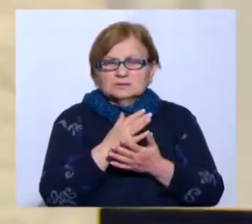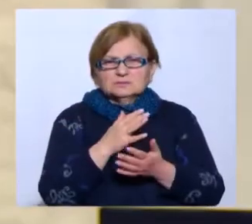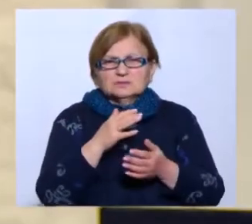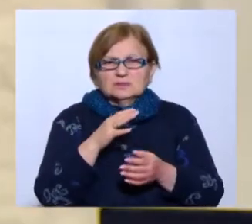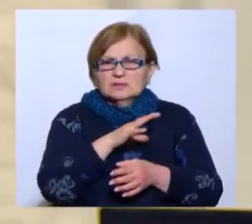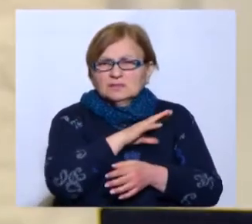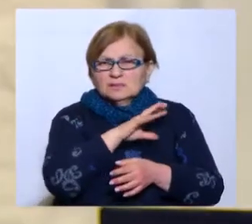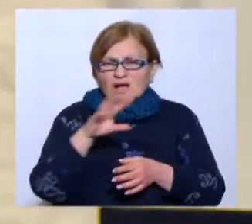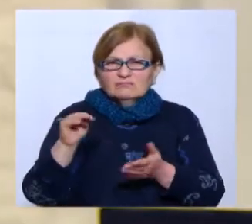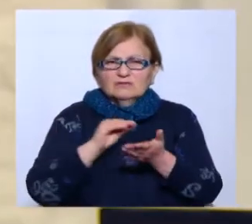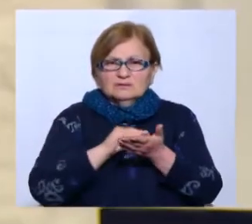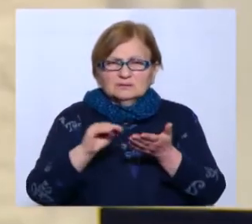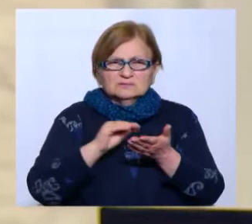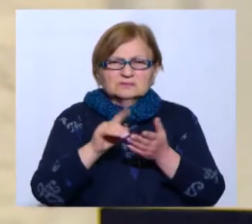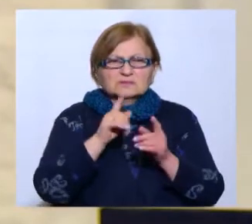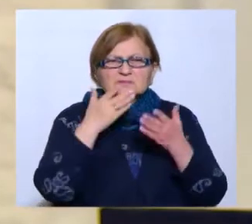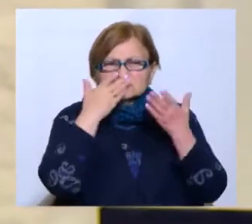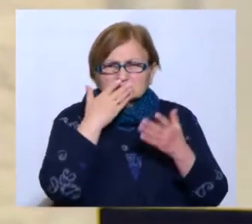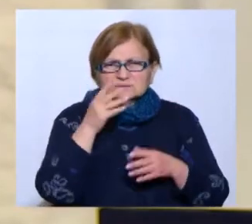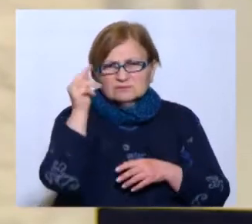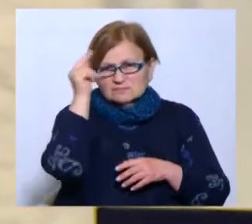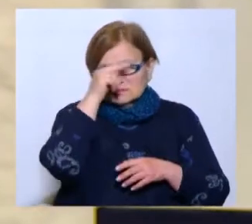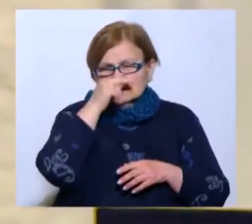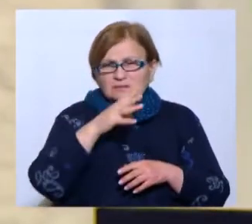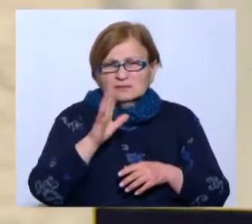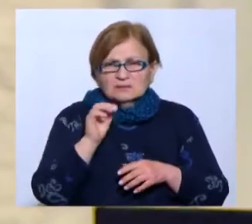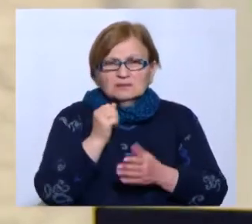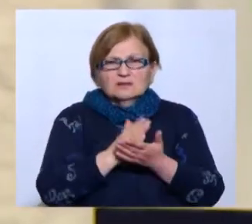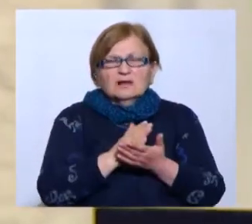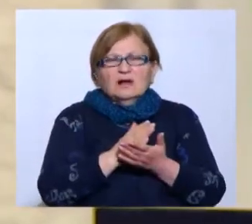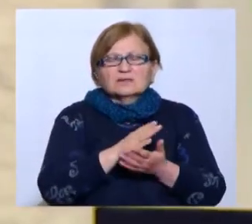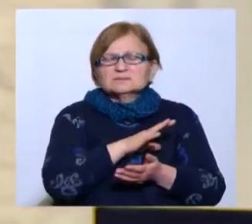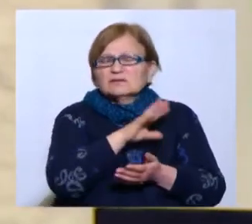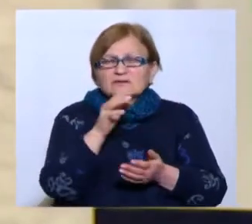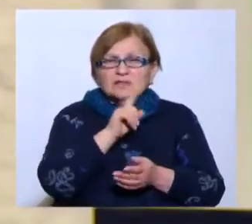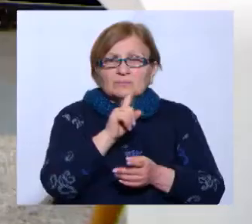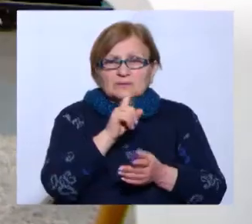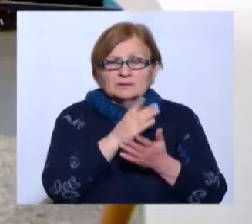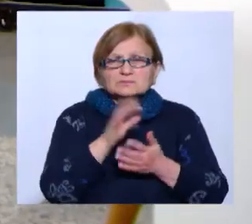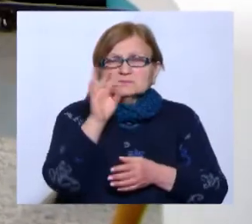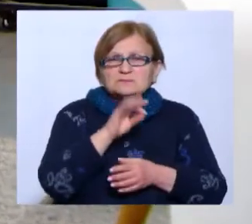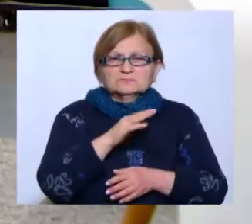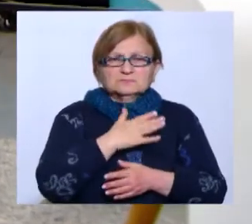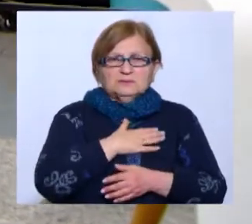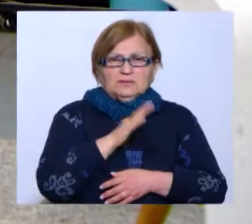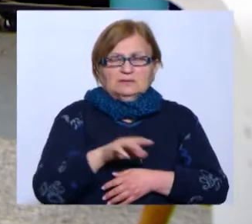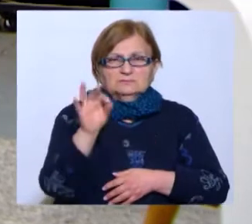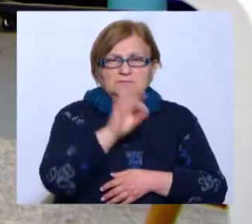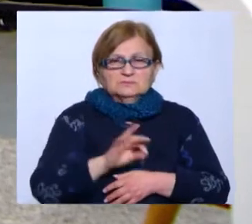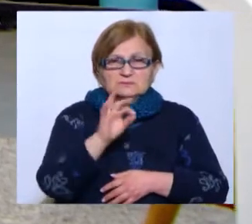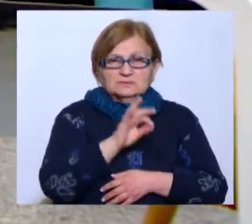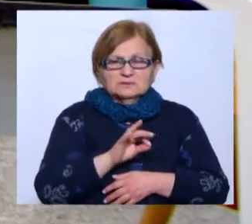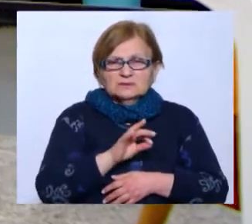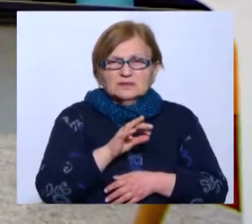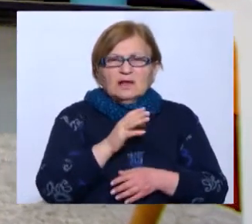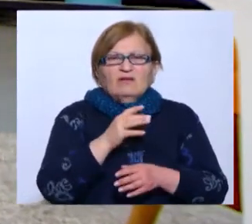ეძღვნება ყველა ნაწარმოები, თქვენ რაც სკოლაში გისწავლიათ, მოყოლებული აგიოგრაფიიდან, გაგრძელებული ვეფხისტყაოსნით